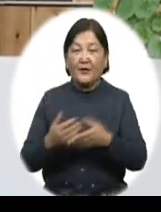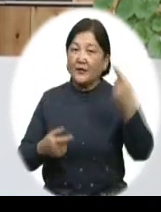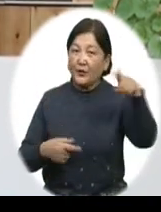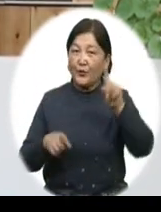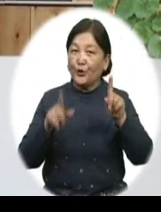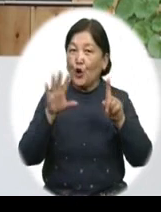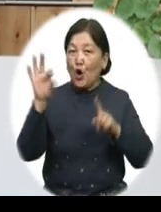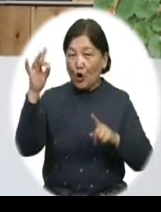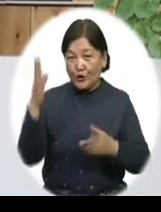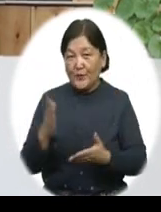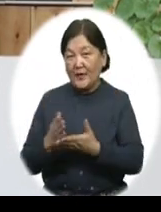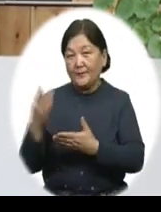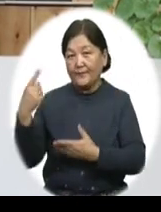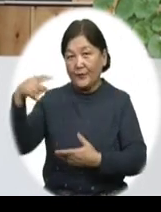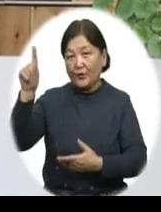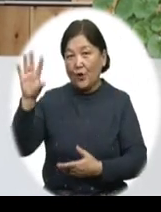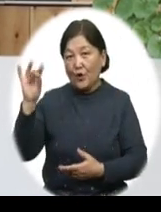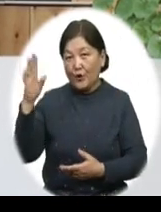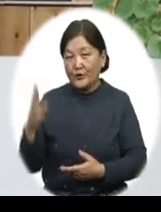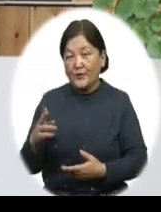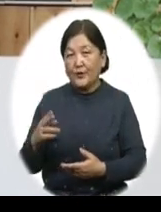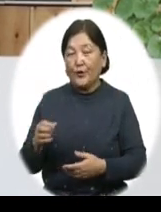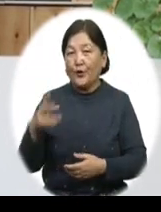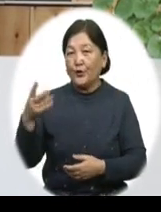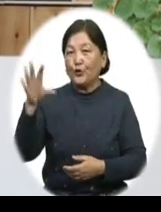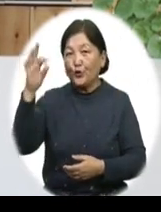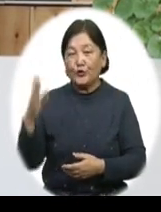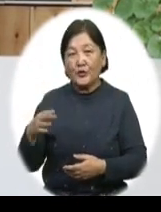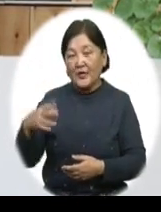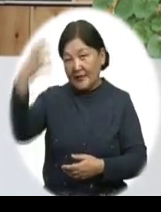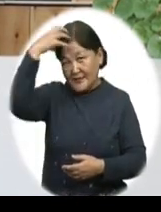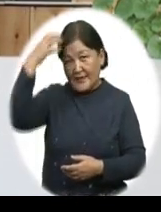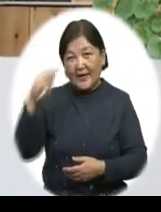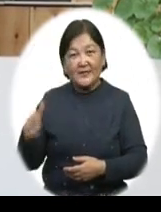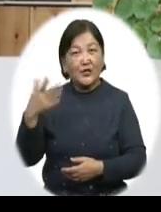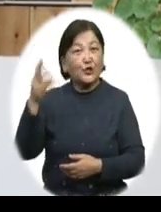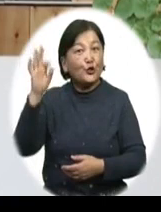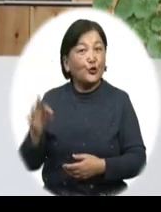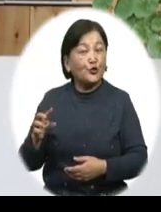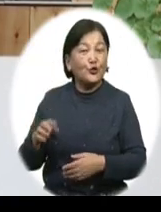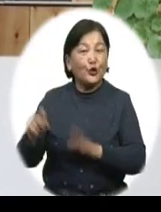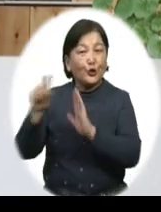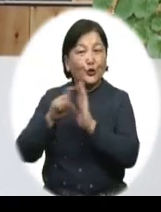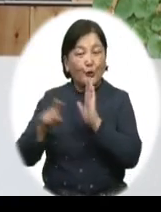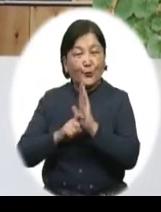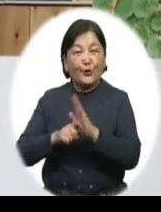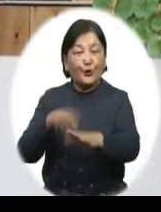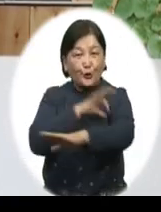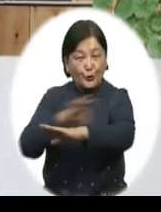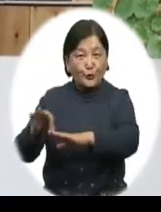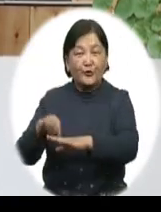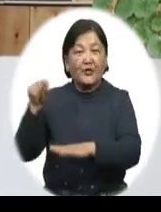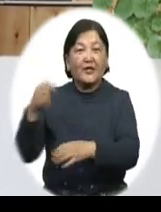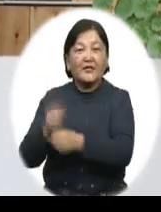орц. За энэ орц маань бол үндсэндээ нөөцүүд байна. Жишээл засгийн газрын тэржүүлж байгаа бодлого хөтөлбөр төслүүд, тэнд ажиллаж